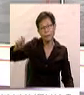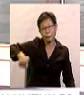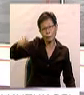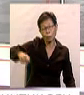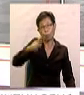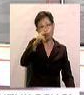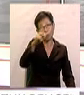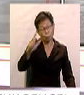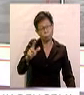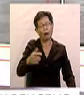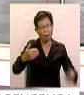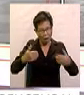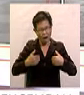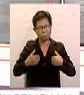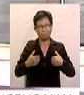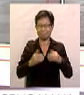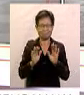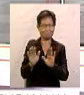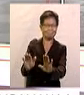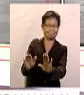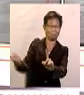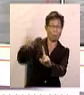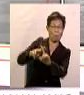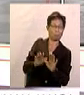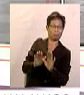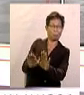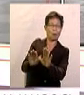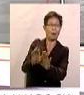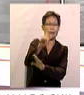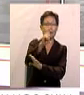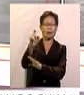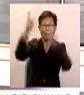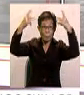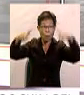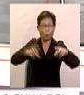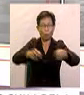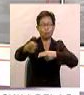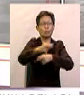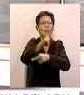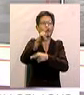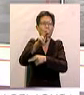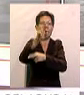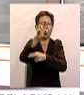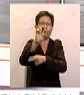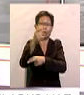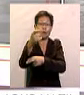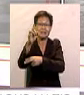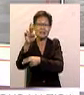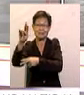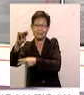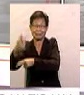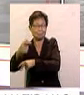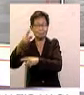Kamar Session Kuala Lumpur turut menolak permohonan bekas pengarah urusan Goldman Sachs Ng Chong Hua atau Roger Ng